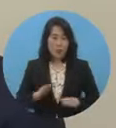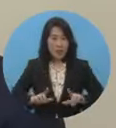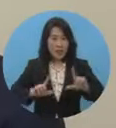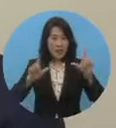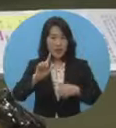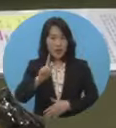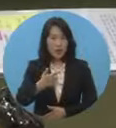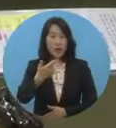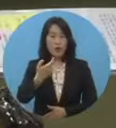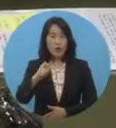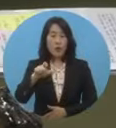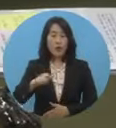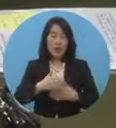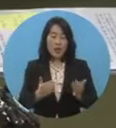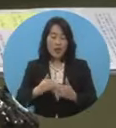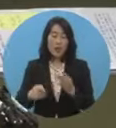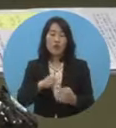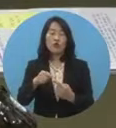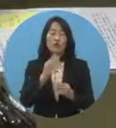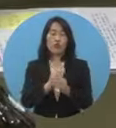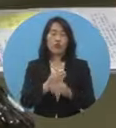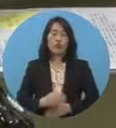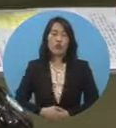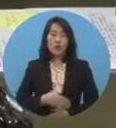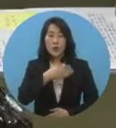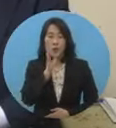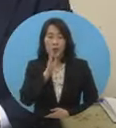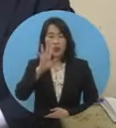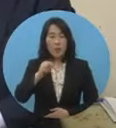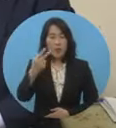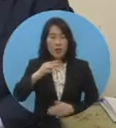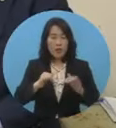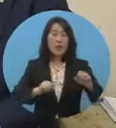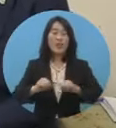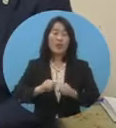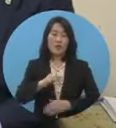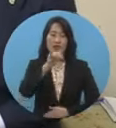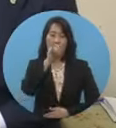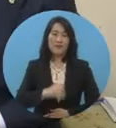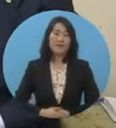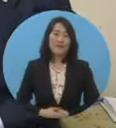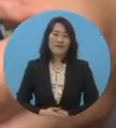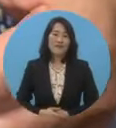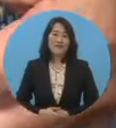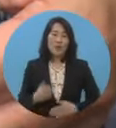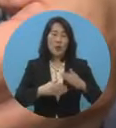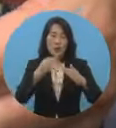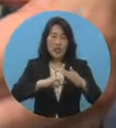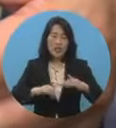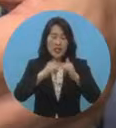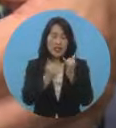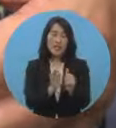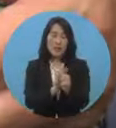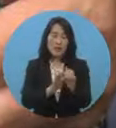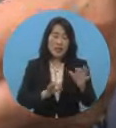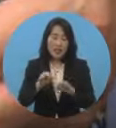올해는 665 개 사업단이 운영되고 있는데 어르신 4만 2천여 명이 활동하고 있습니다 02 사회서비스